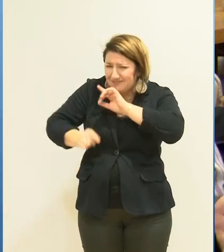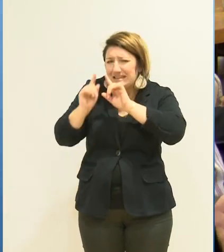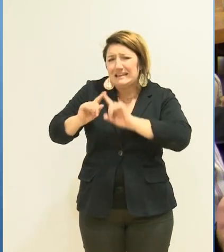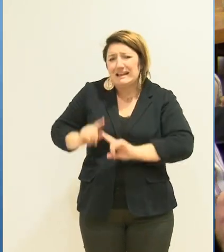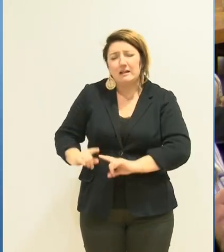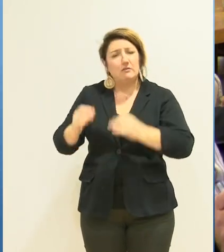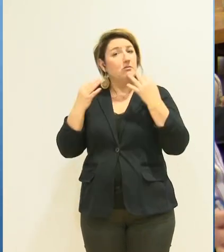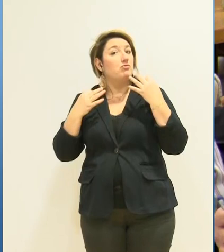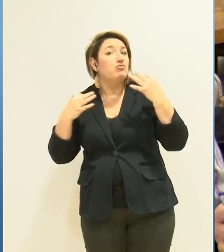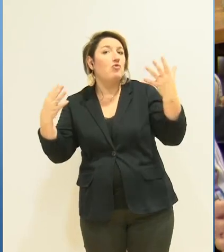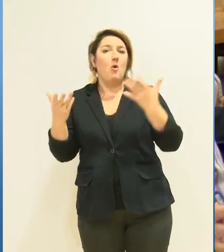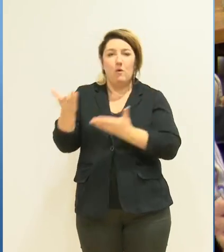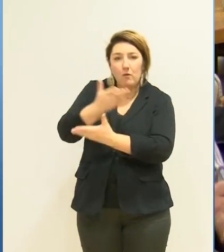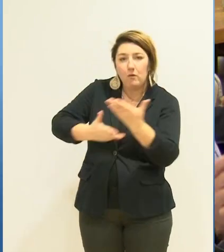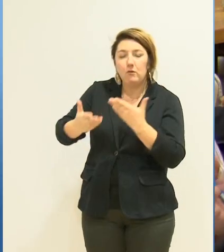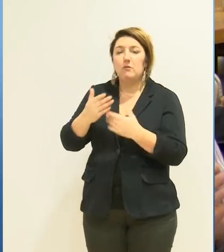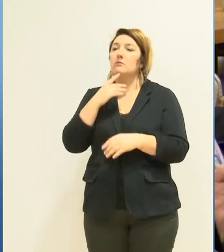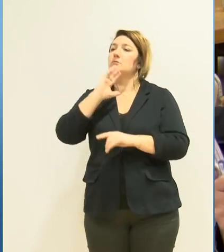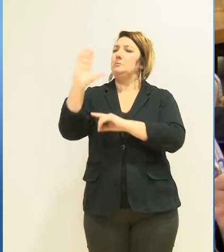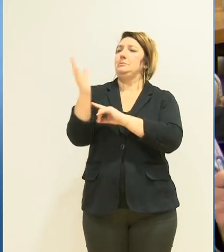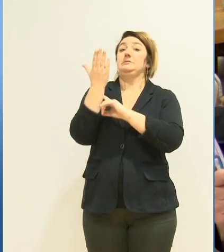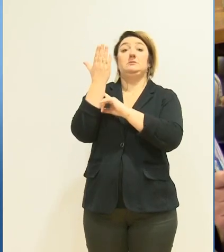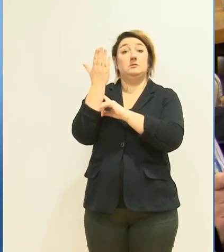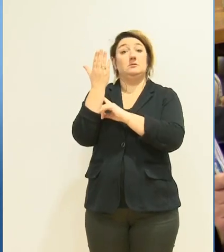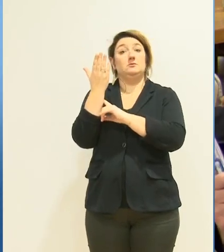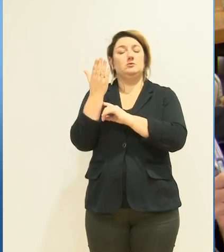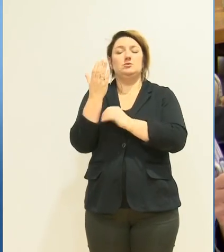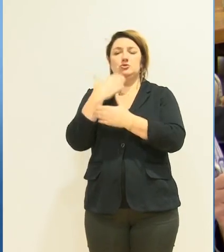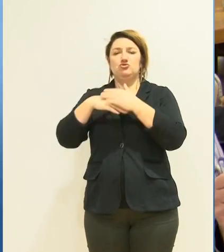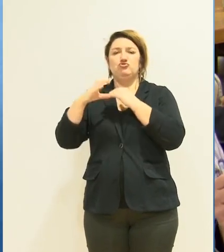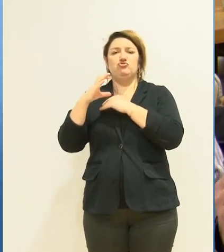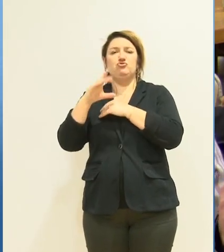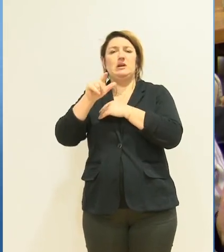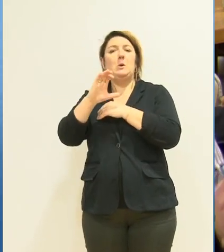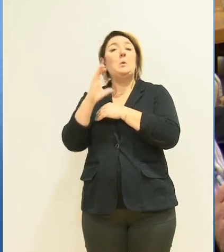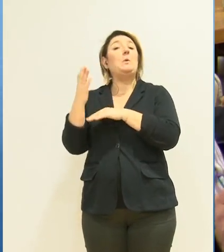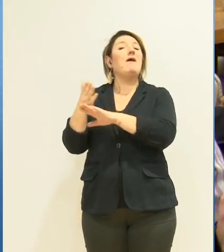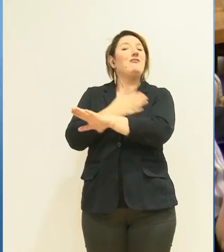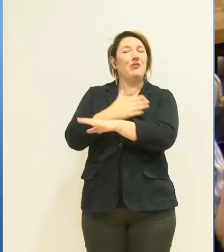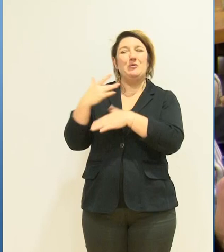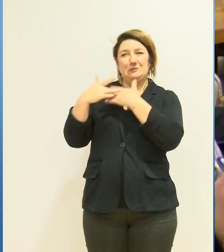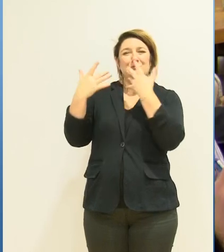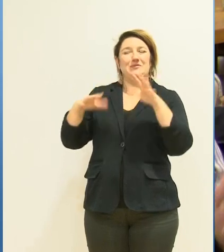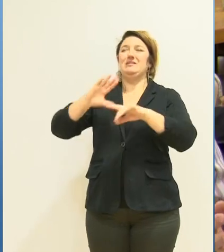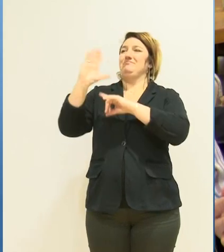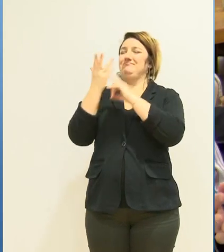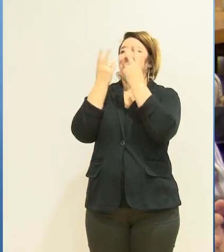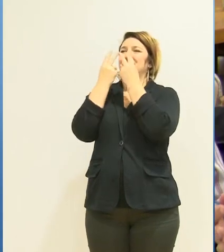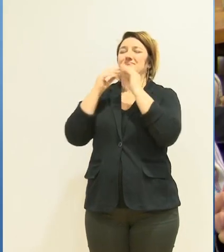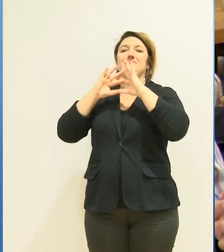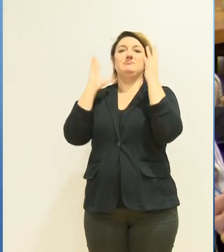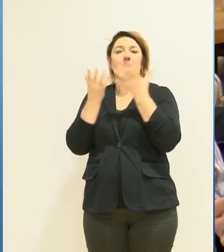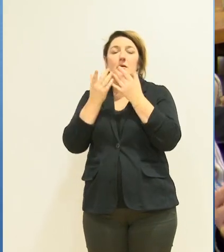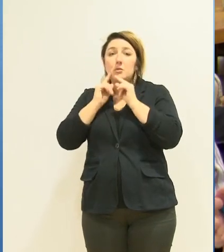il y avait une présentation spécifique avait été fait d'ailleurs occlus qu avant et qui permet de d'entrer dans